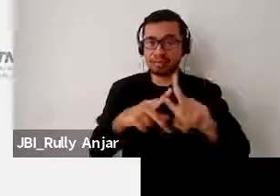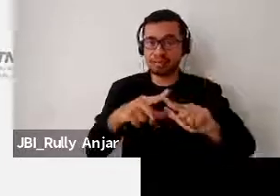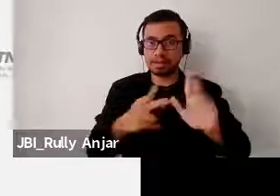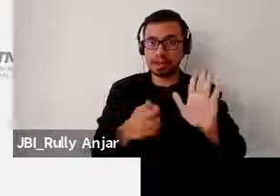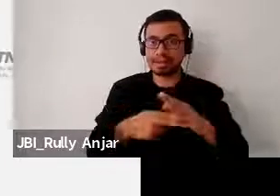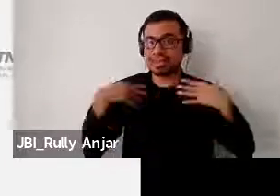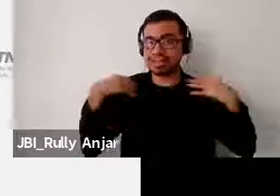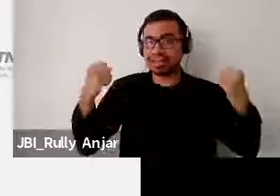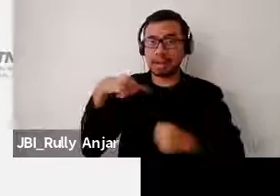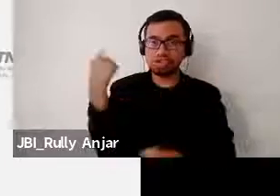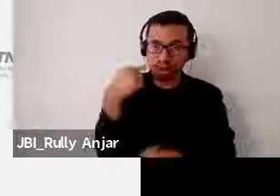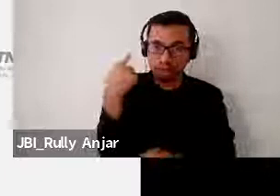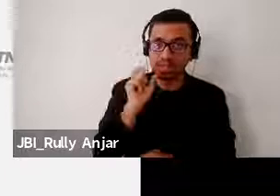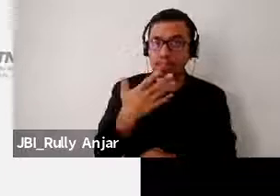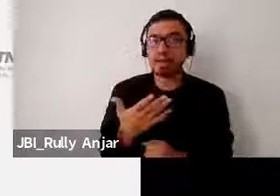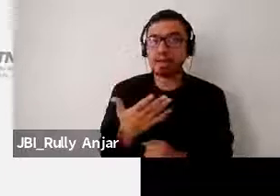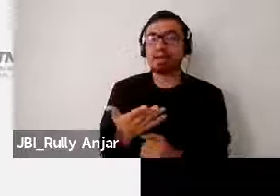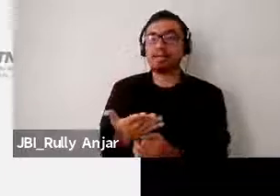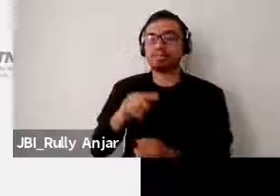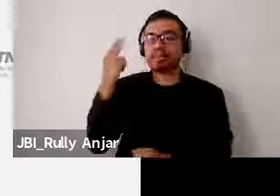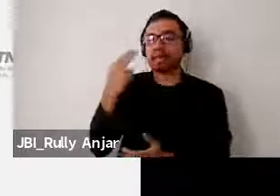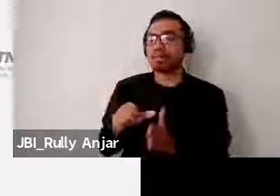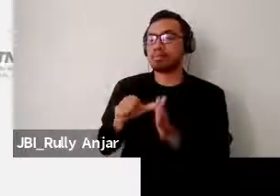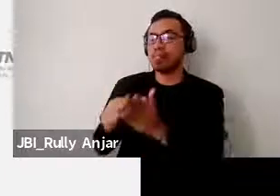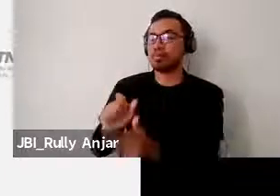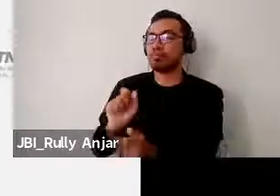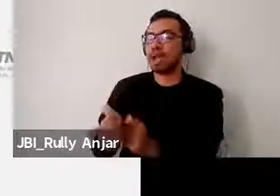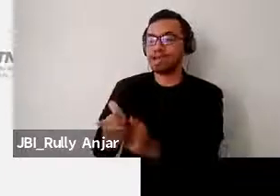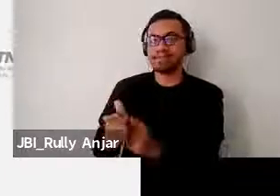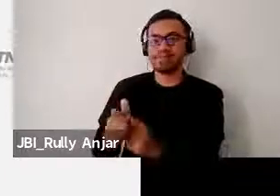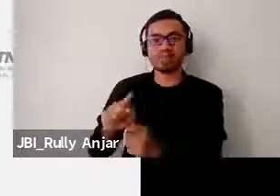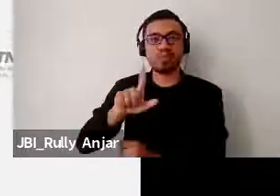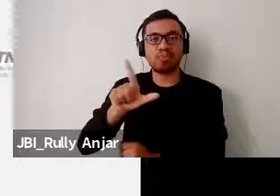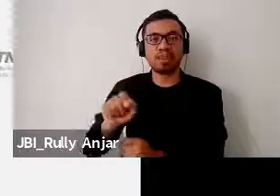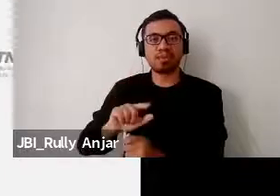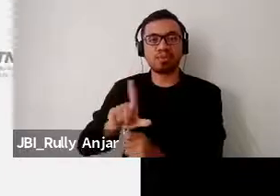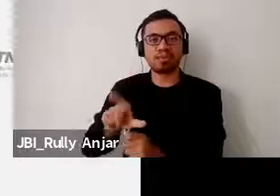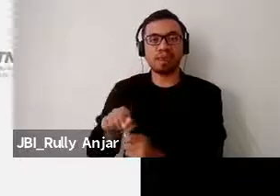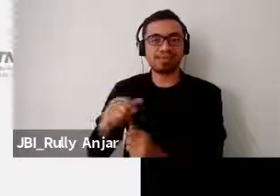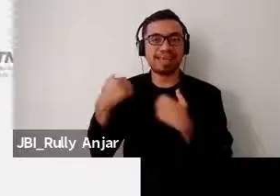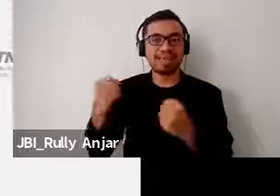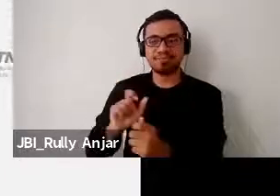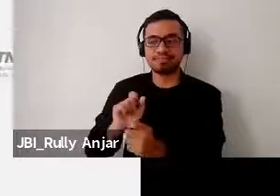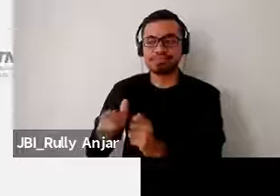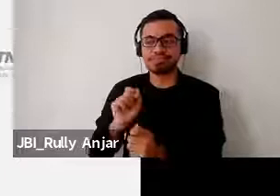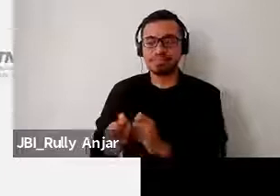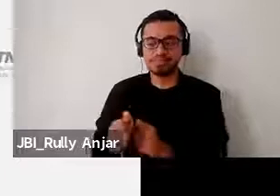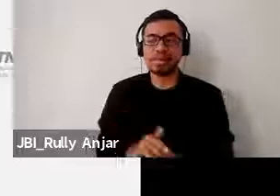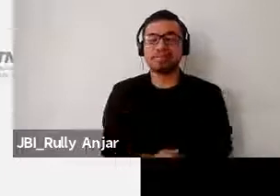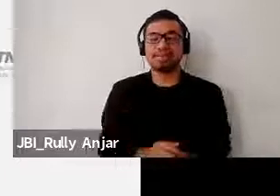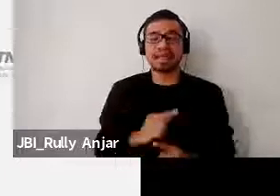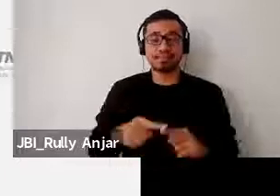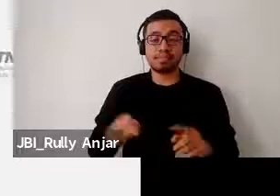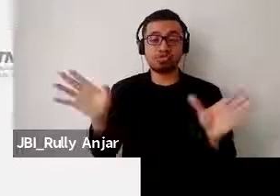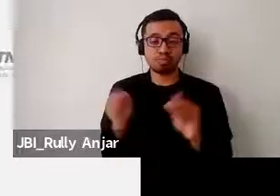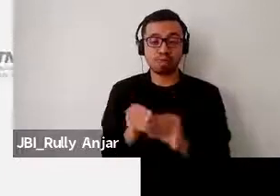bantuan iuran. Jadi memang persentasenya ini masih kurang maksimal, jadi hanya 38%